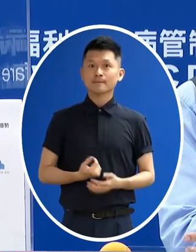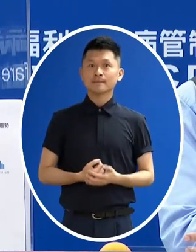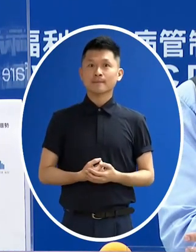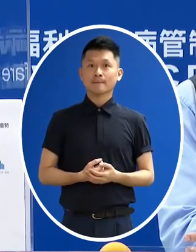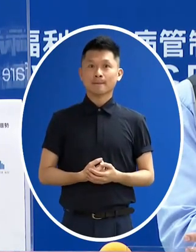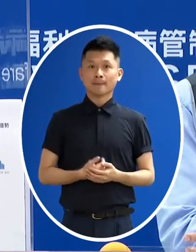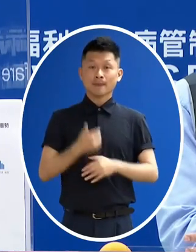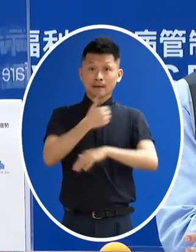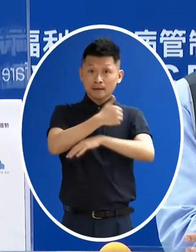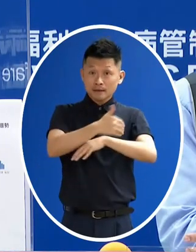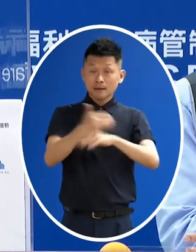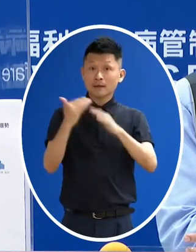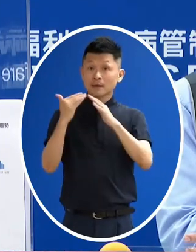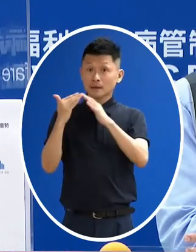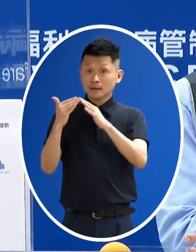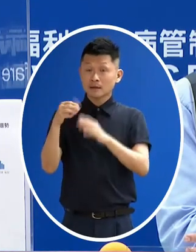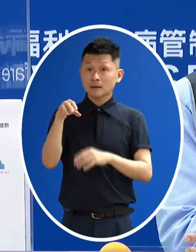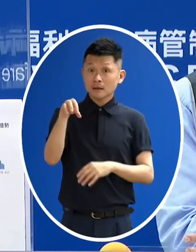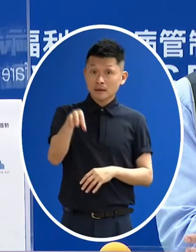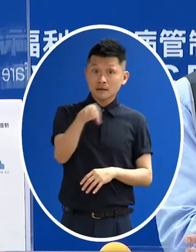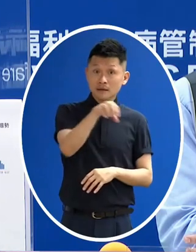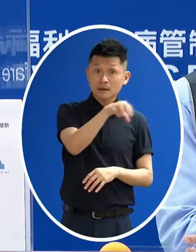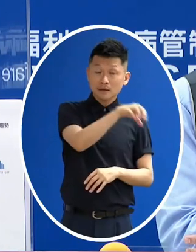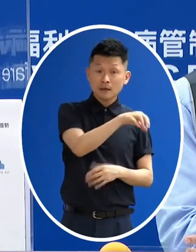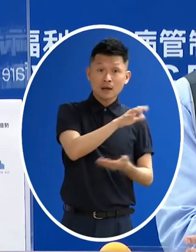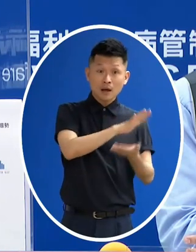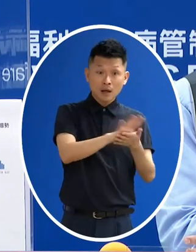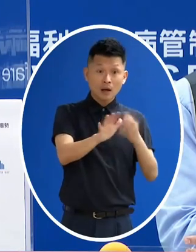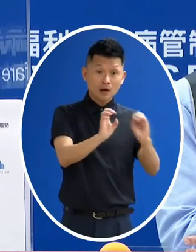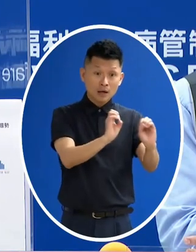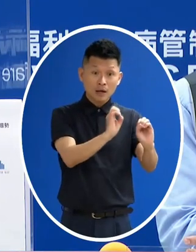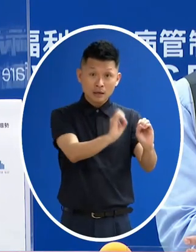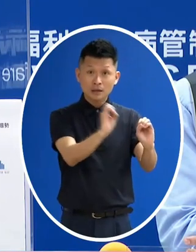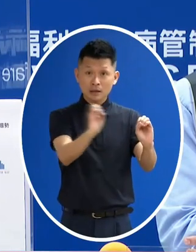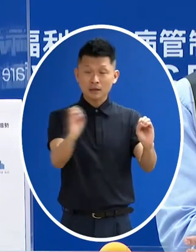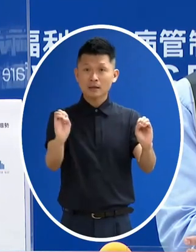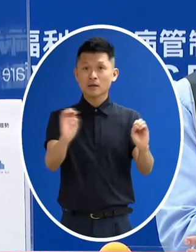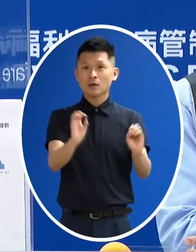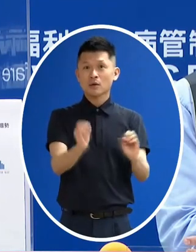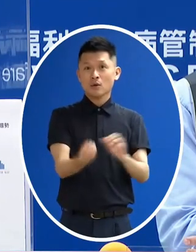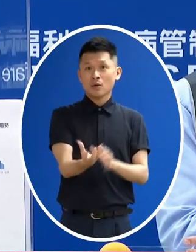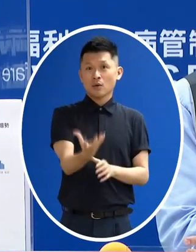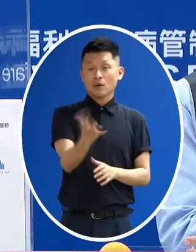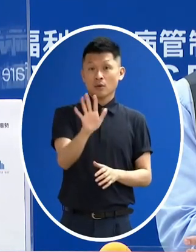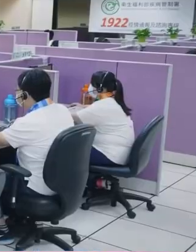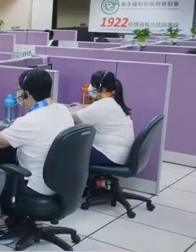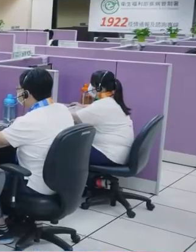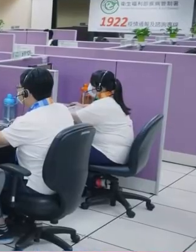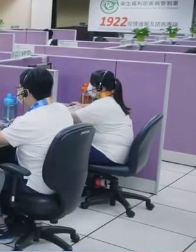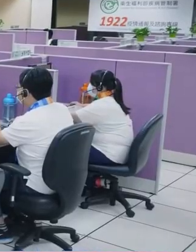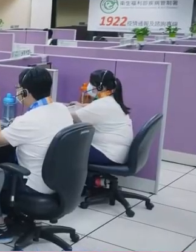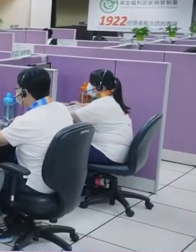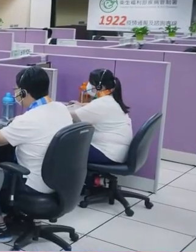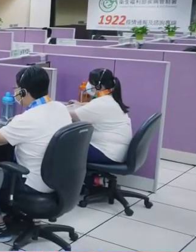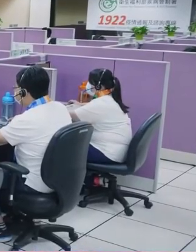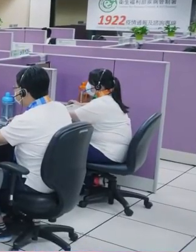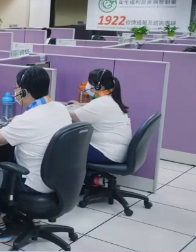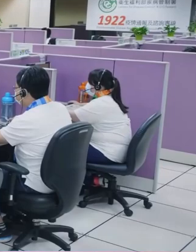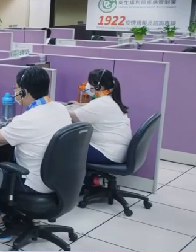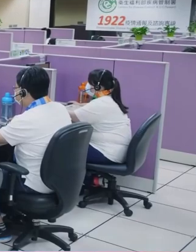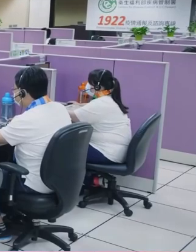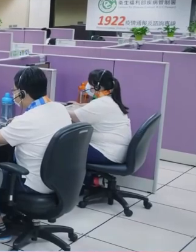关的县市是不是能够清零，那这个比较有一个原来有社区传播的怎么样再做一